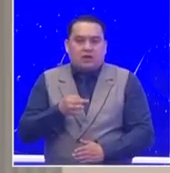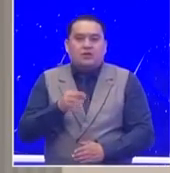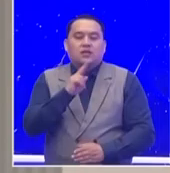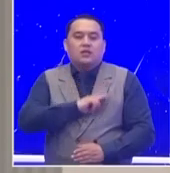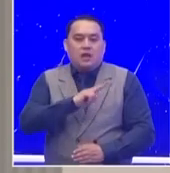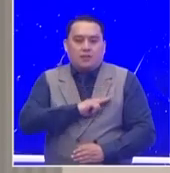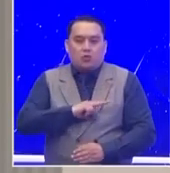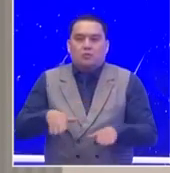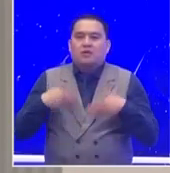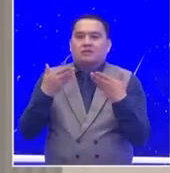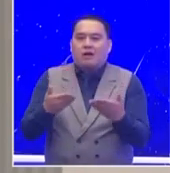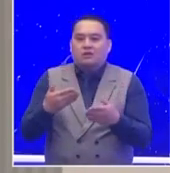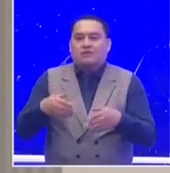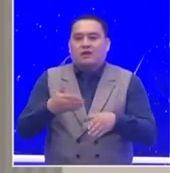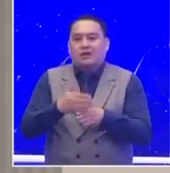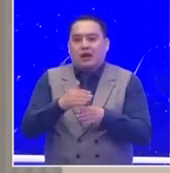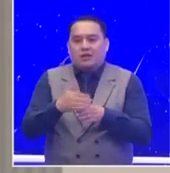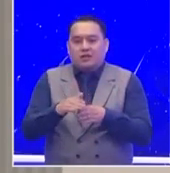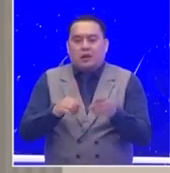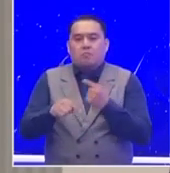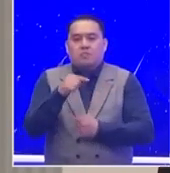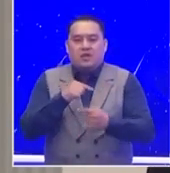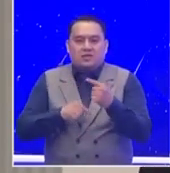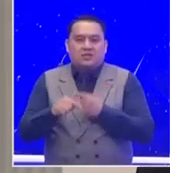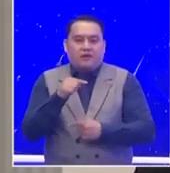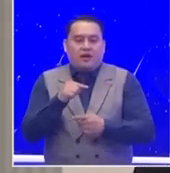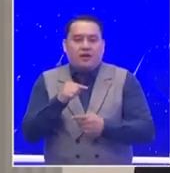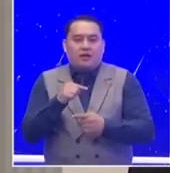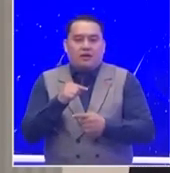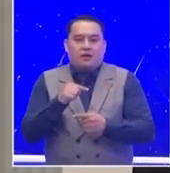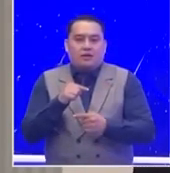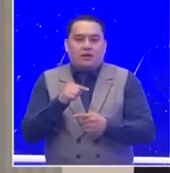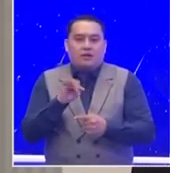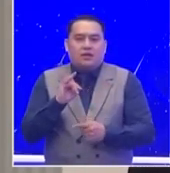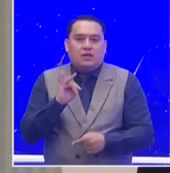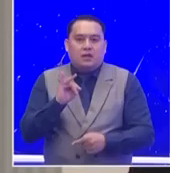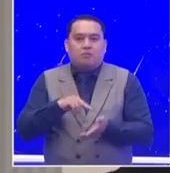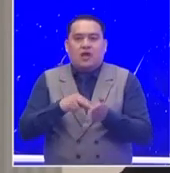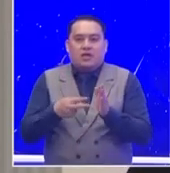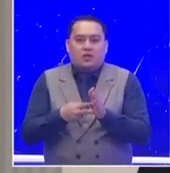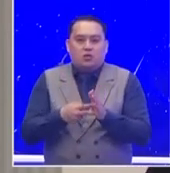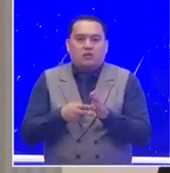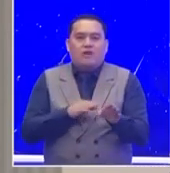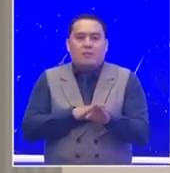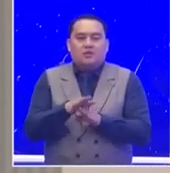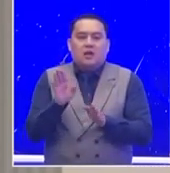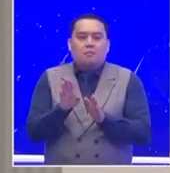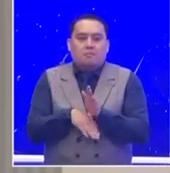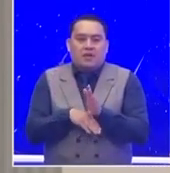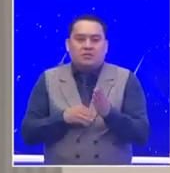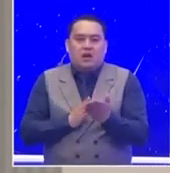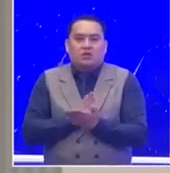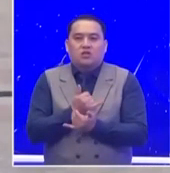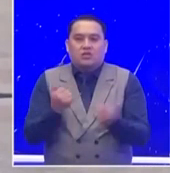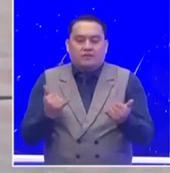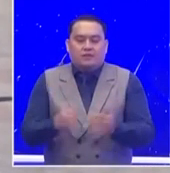прорабатывается вопрос предоставления микрокредитов субъектам малого и среднего предпринимательства. Также планируется это осуществить без отраслевых